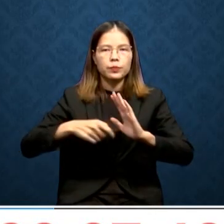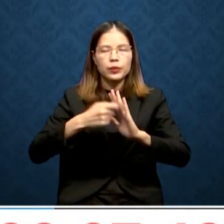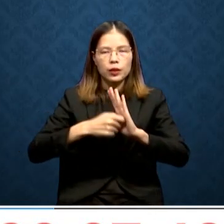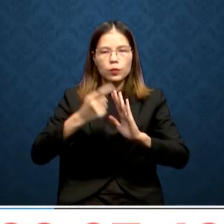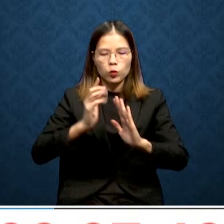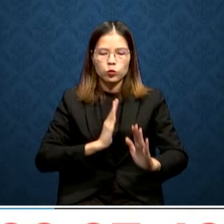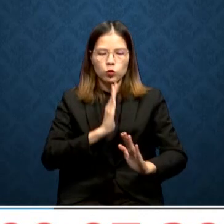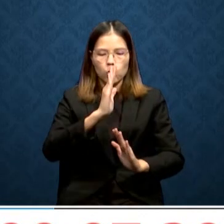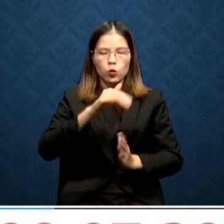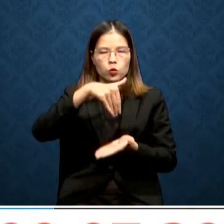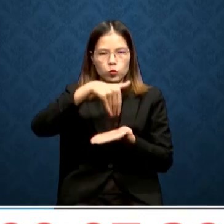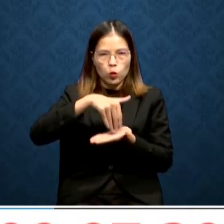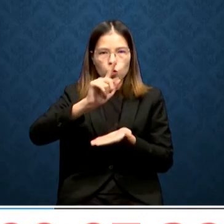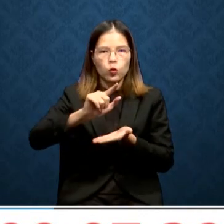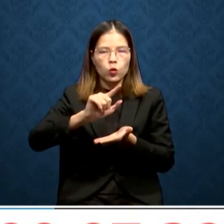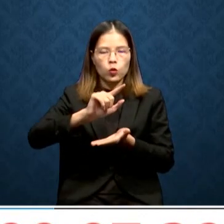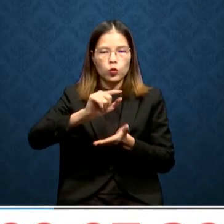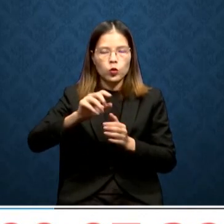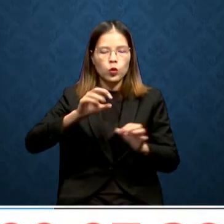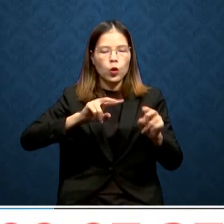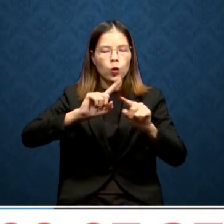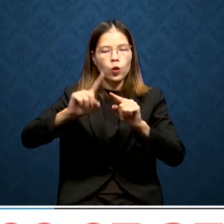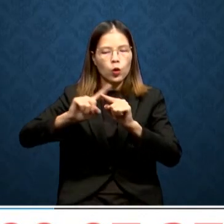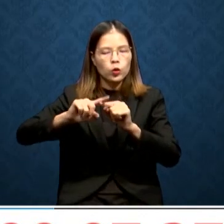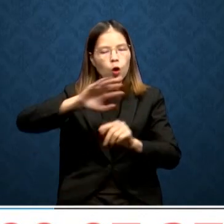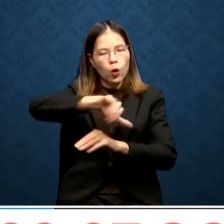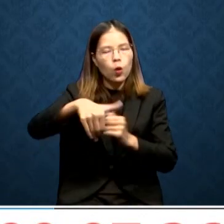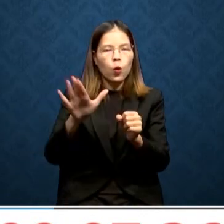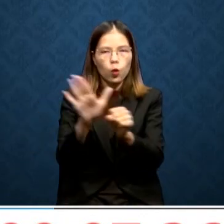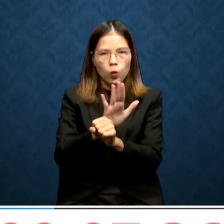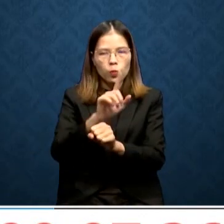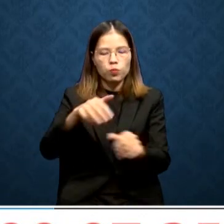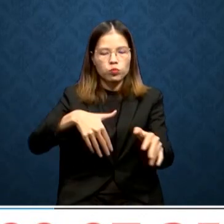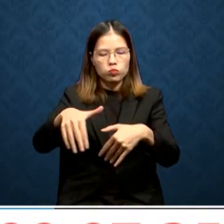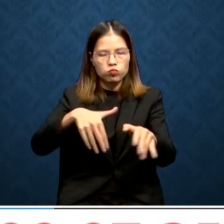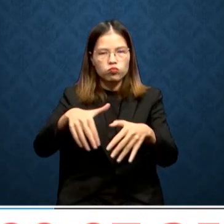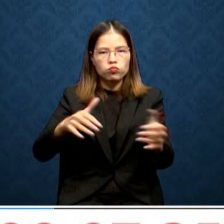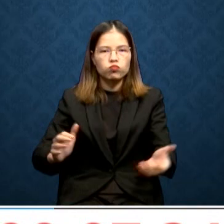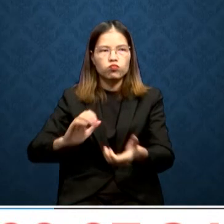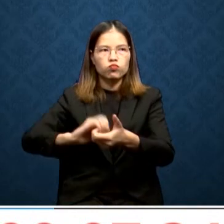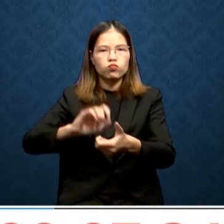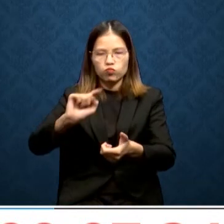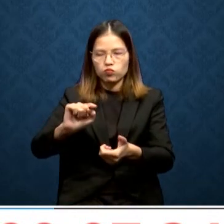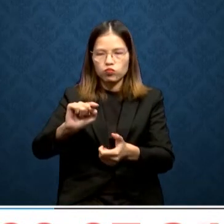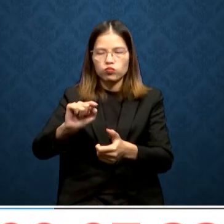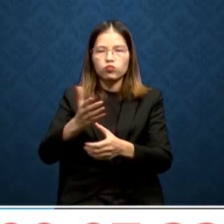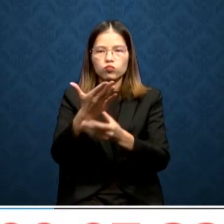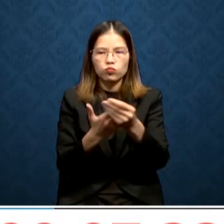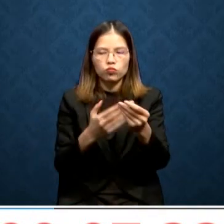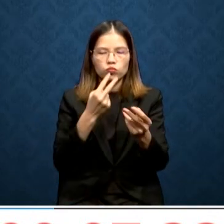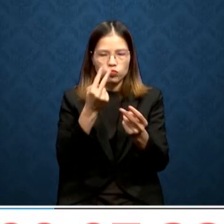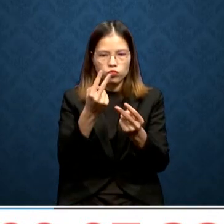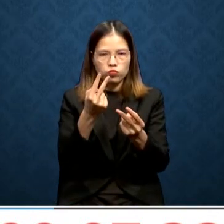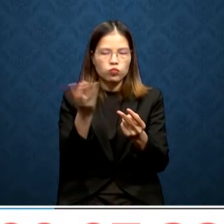งเป็นธรรมและรอบด้านในส่วนของการยึดโยงกับประชาชนที่เป็นรูปธรรมคือสภาผู้ชมและ